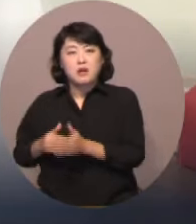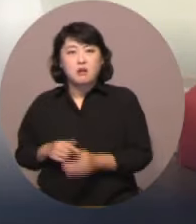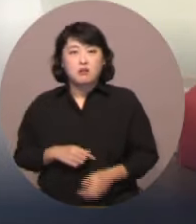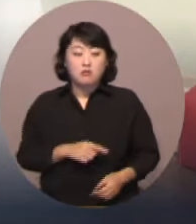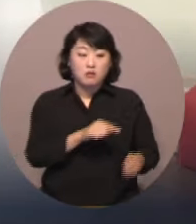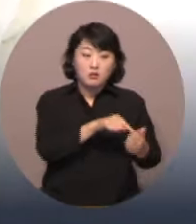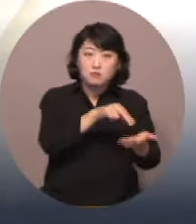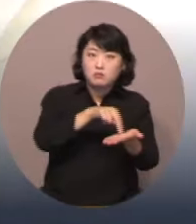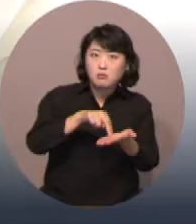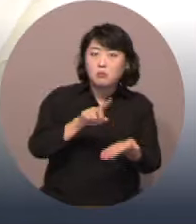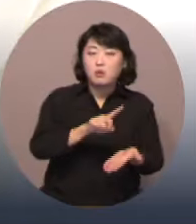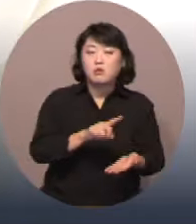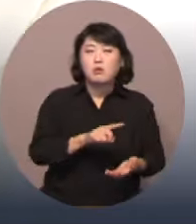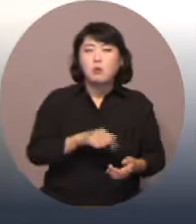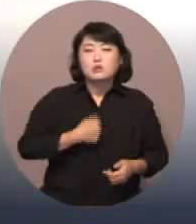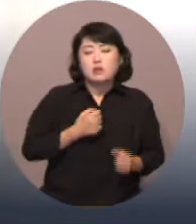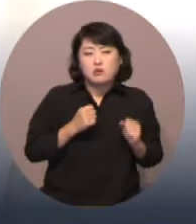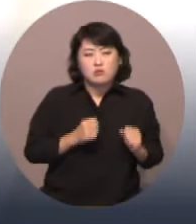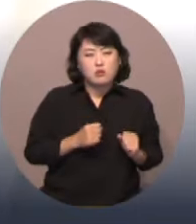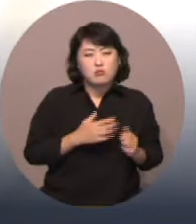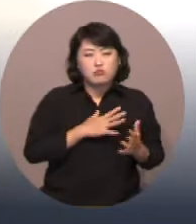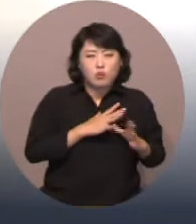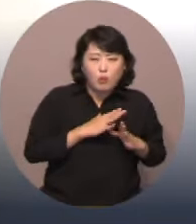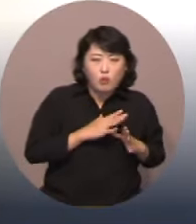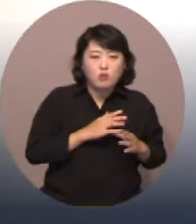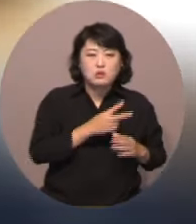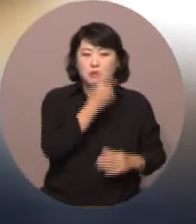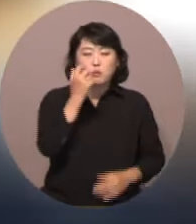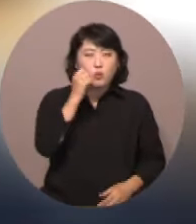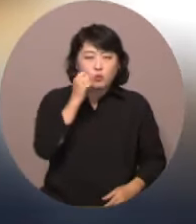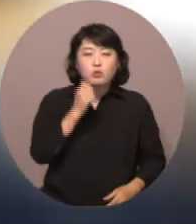무섭다 그러고 잠을 잘 못 자고